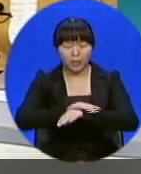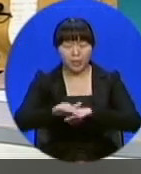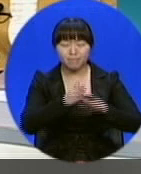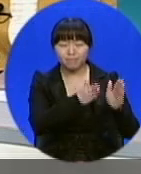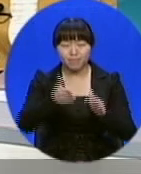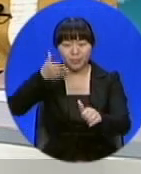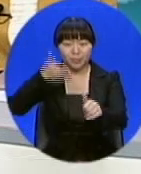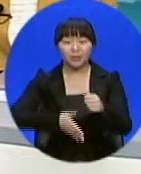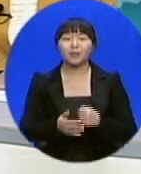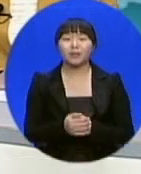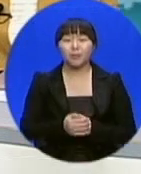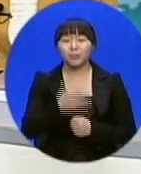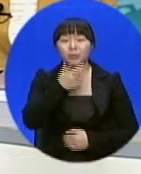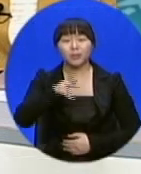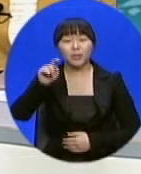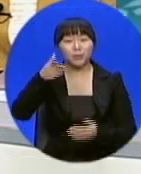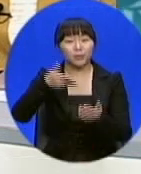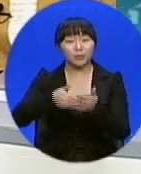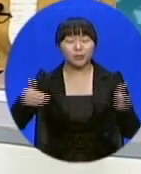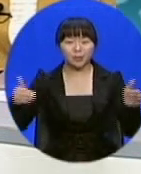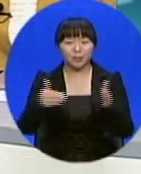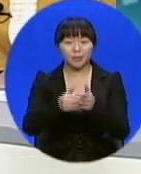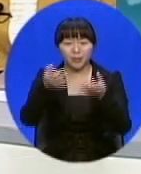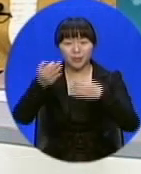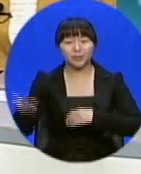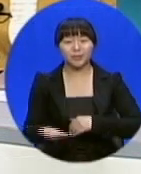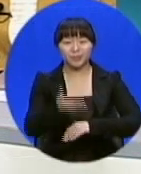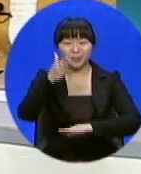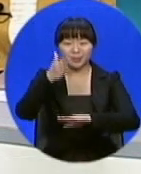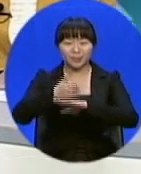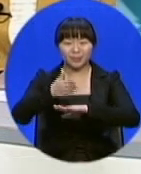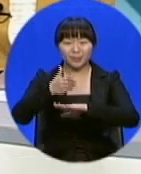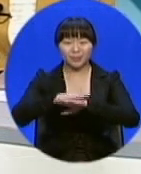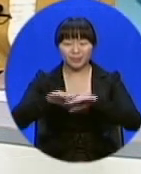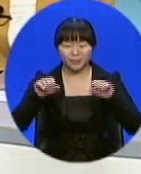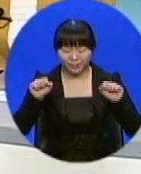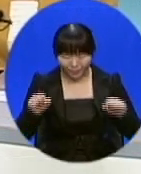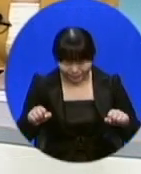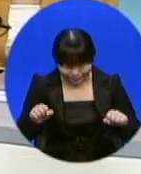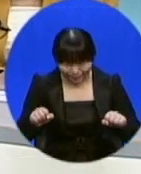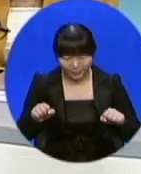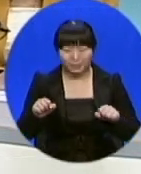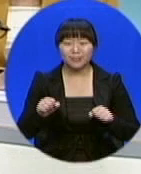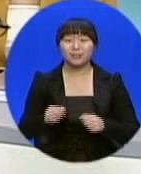단호하게 대처해야겠습니다. 이상으로 복지TV 뉴스를 마칩니다. 시청해주셔서 고맙습니다.